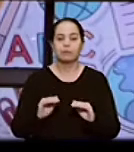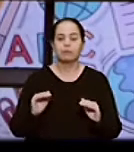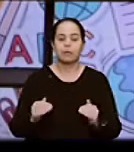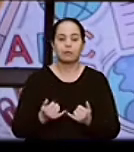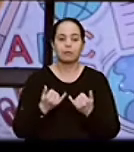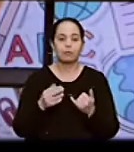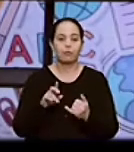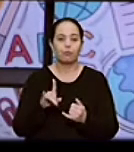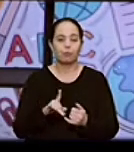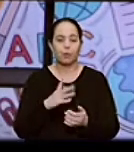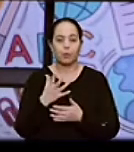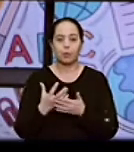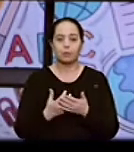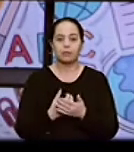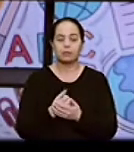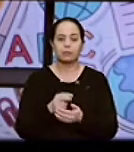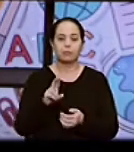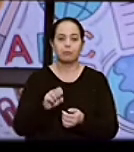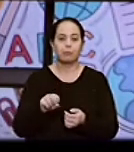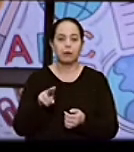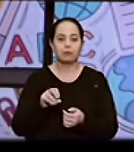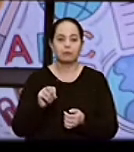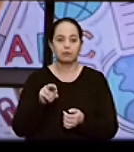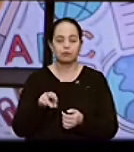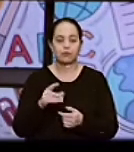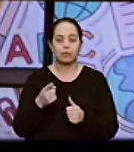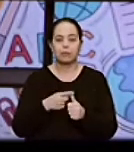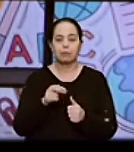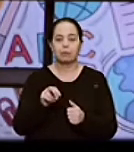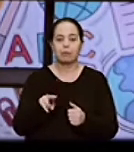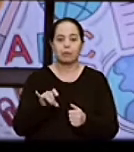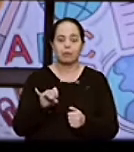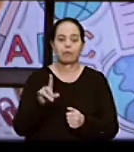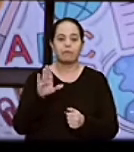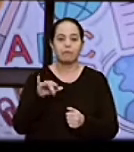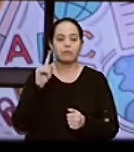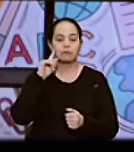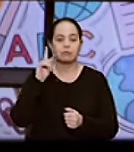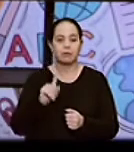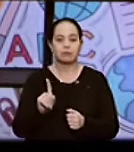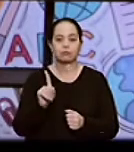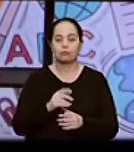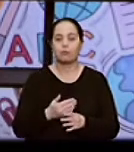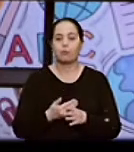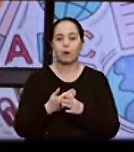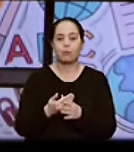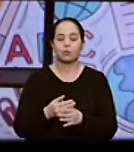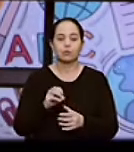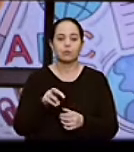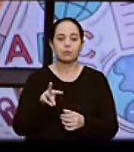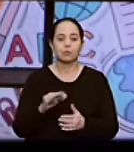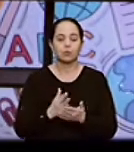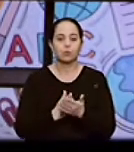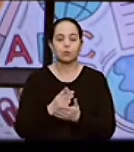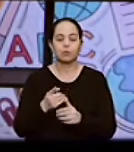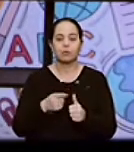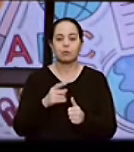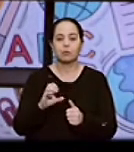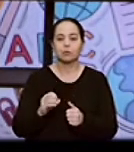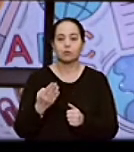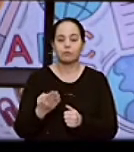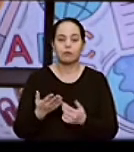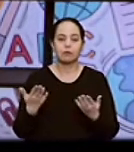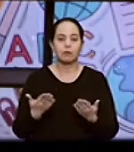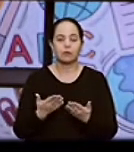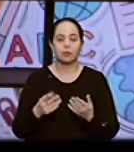Ребята, для того, чтобы определить падеж имени прилагательного, вы знаете, что помощником ему служит имя